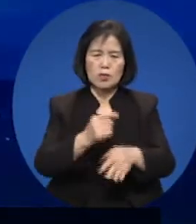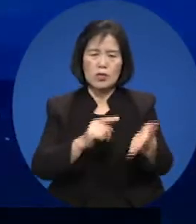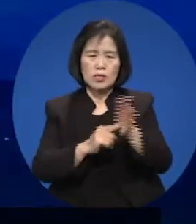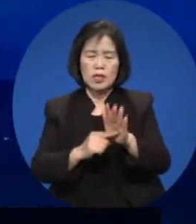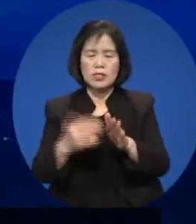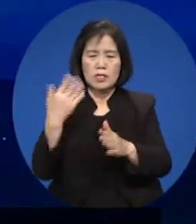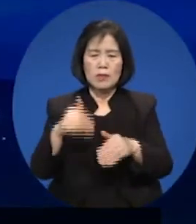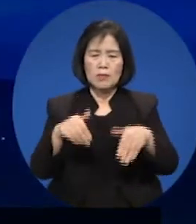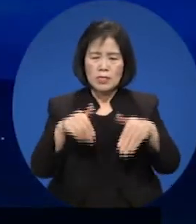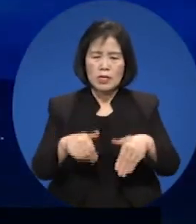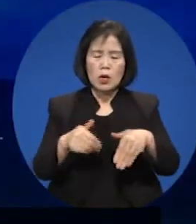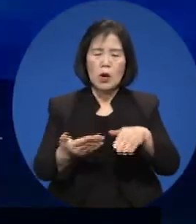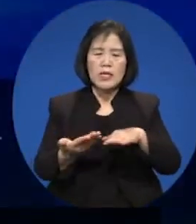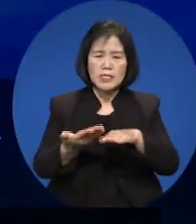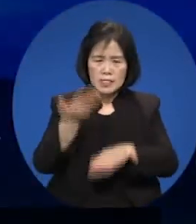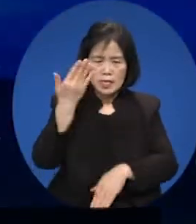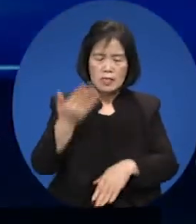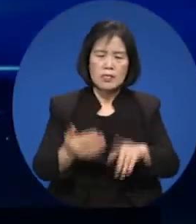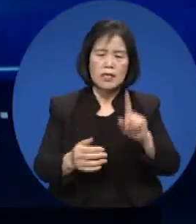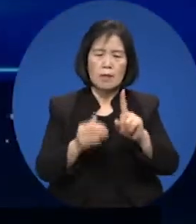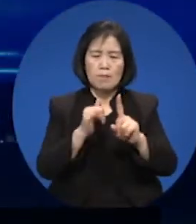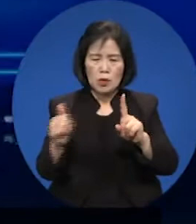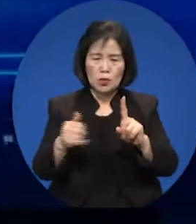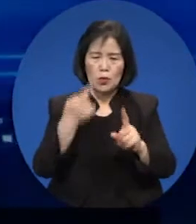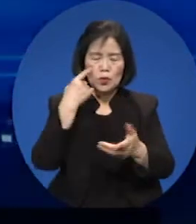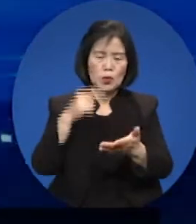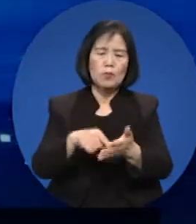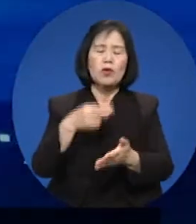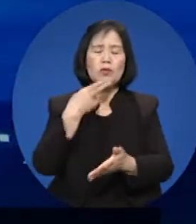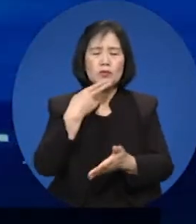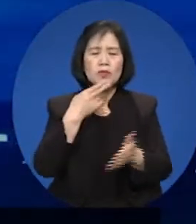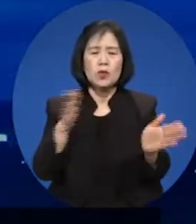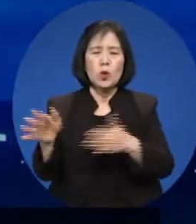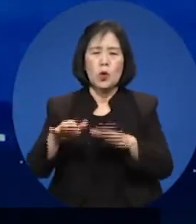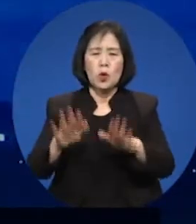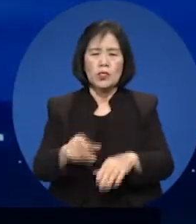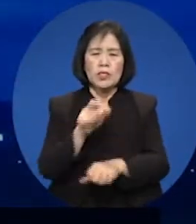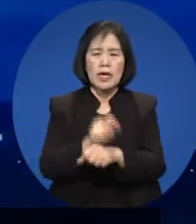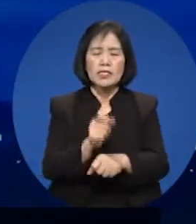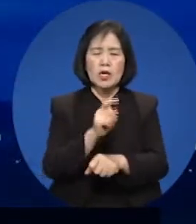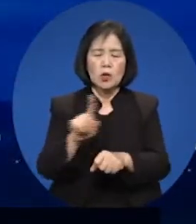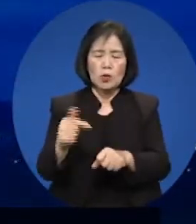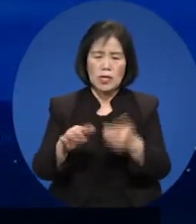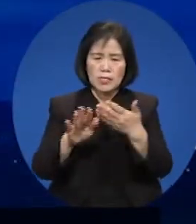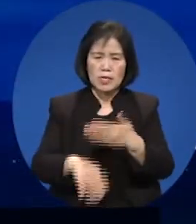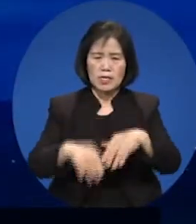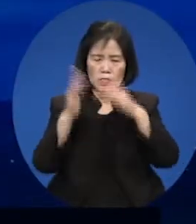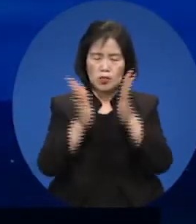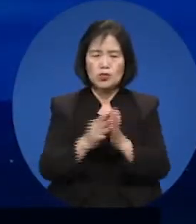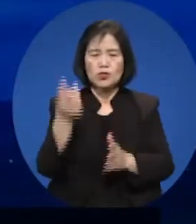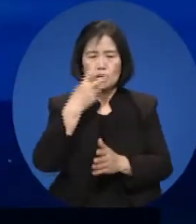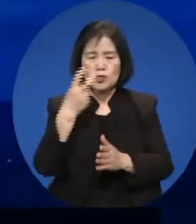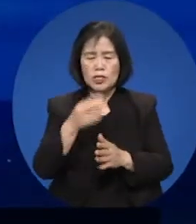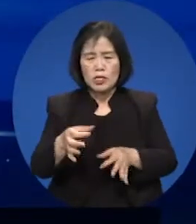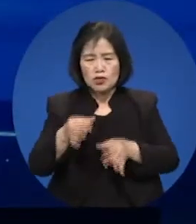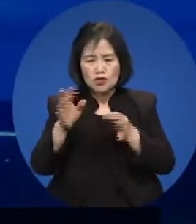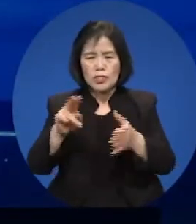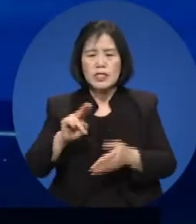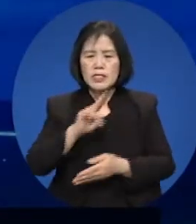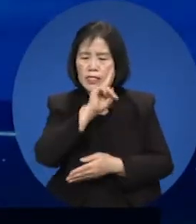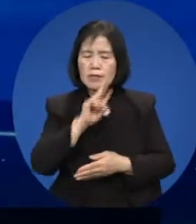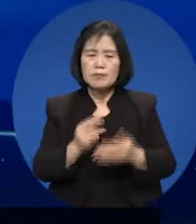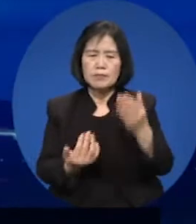비서관이 상해에서 는 단 한 명도 적발이 되지 않았습니다만 오늘 행정관이 가 전수조사 에서는 투기 의심 사례 한 건이